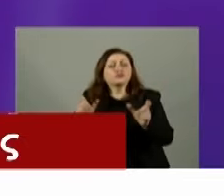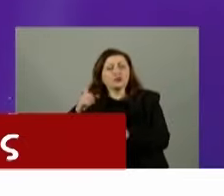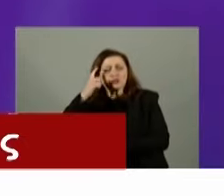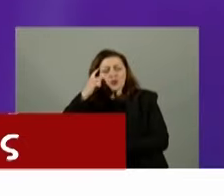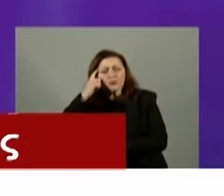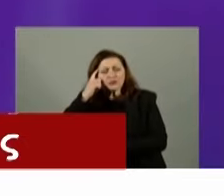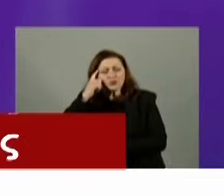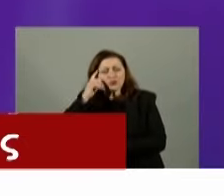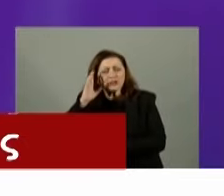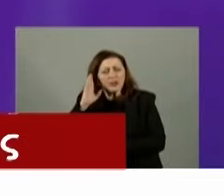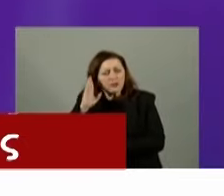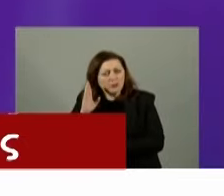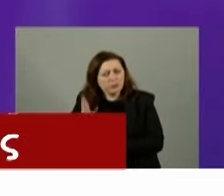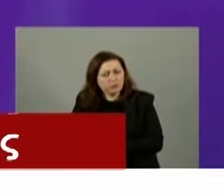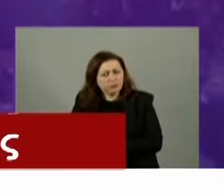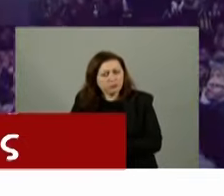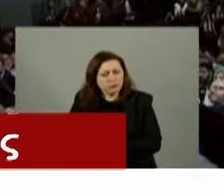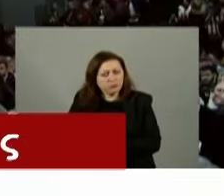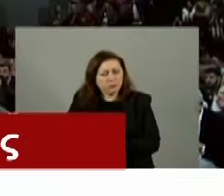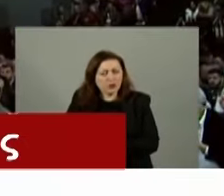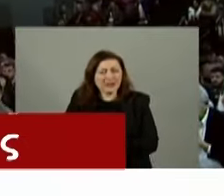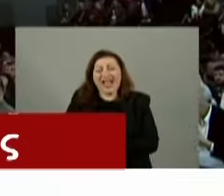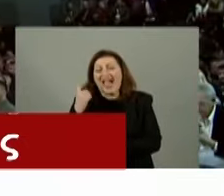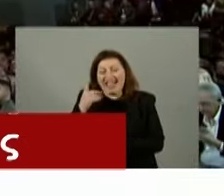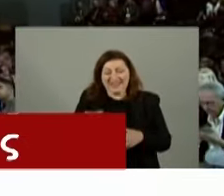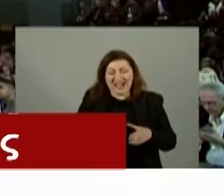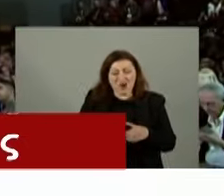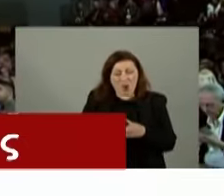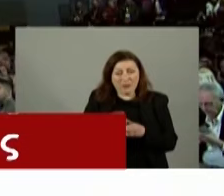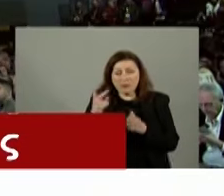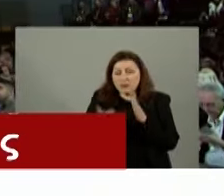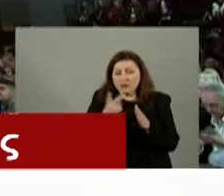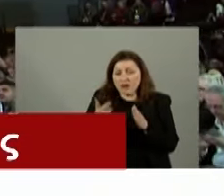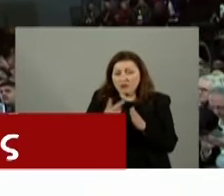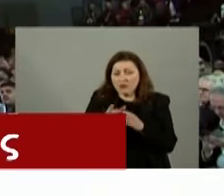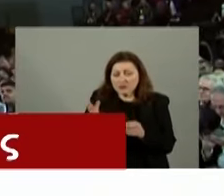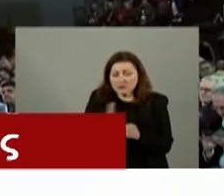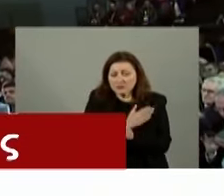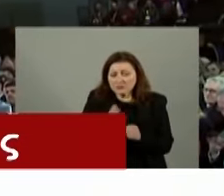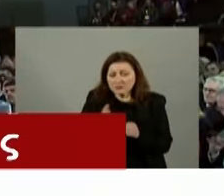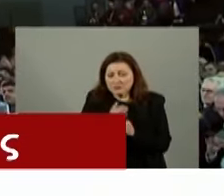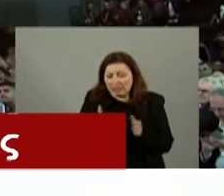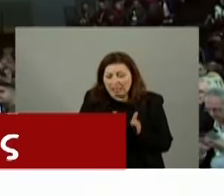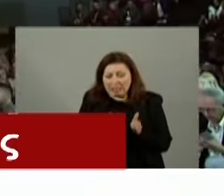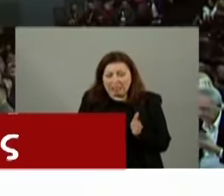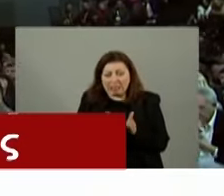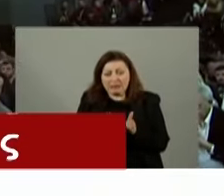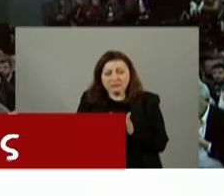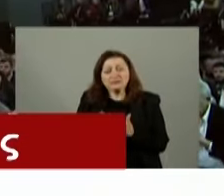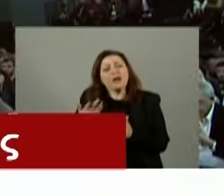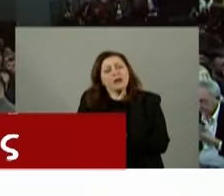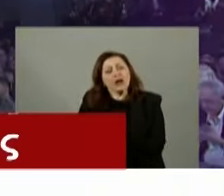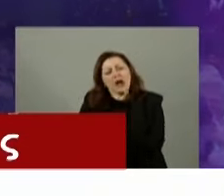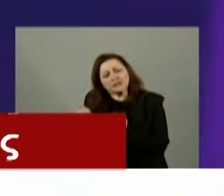αισιοδοξούν πάρα πολύ ότι θα απορροφήσουν διαρροές από το ΣΥΡΙΖΑ που βρίσκεται σε μια κρίση η οποία είναι πια